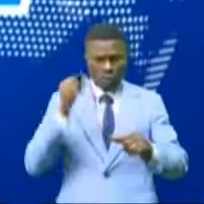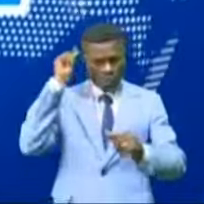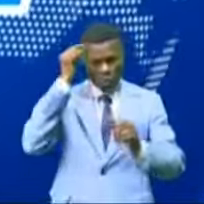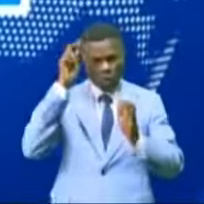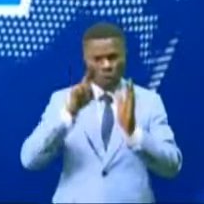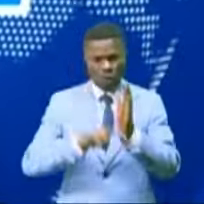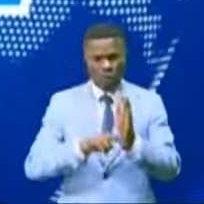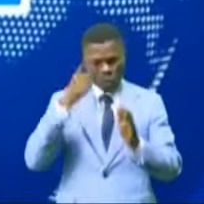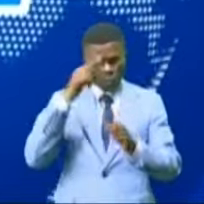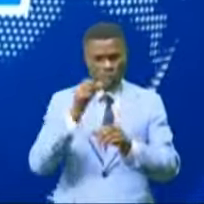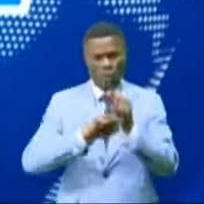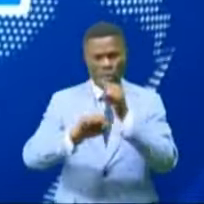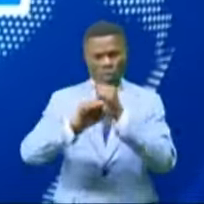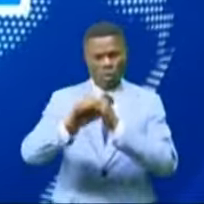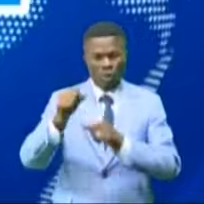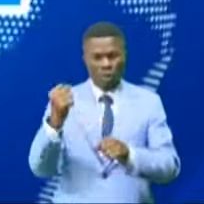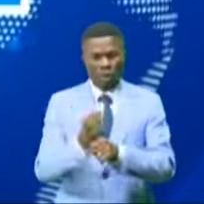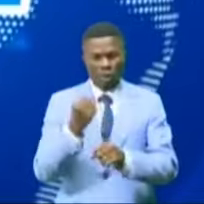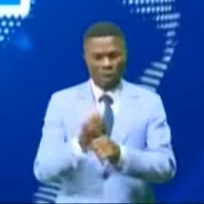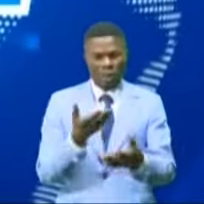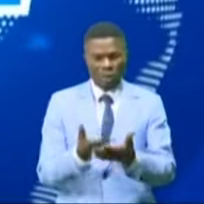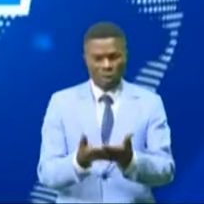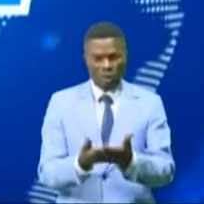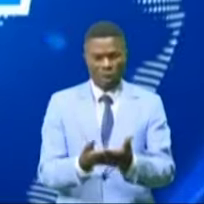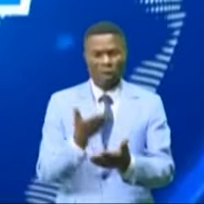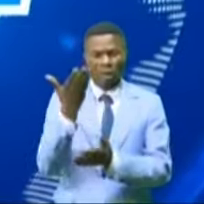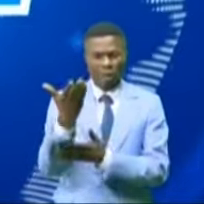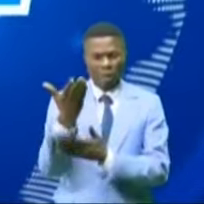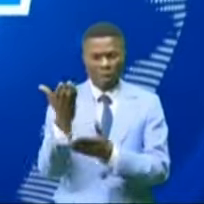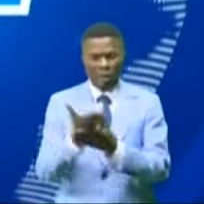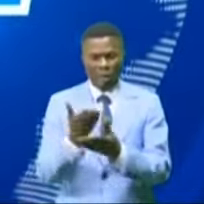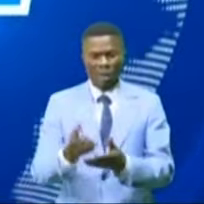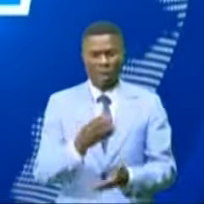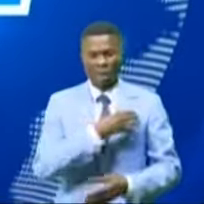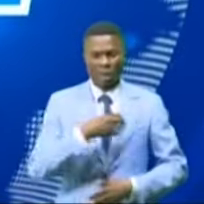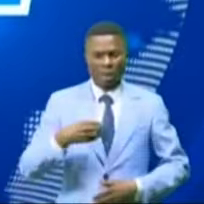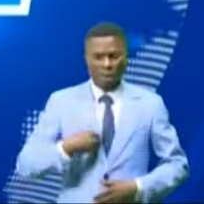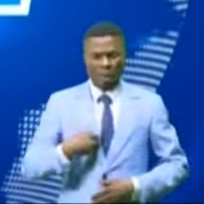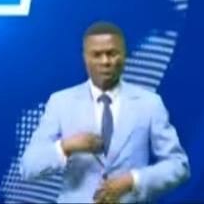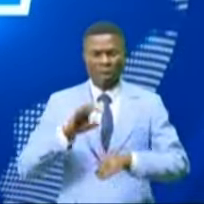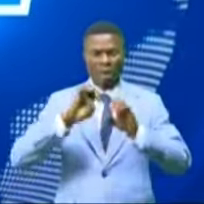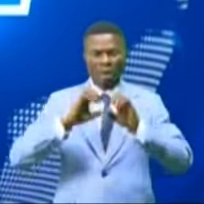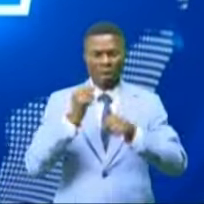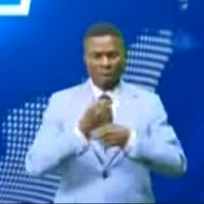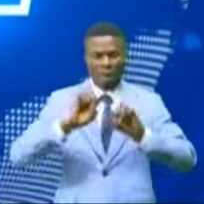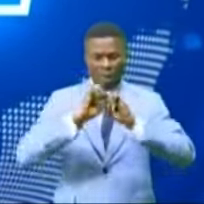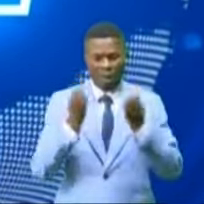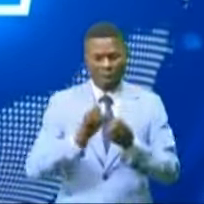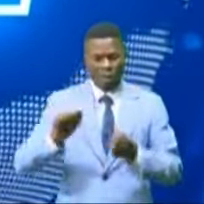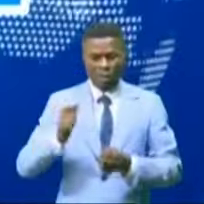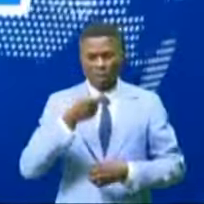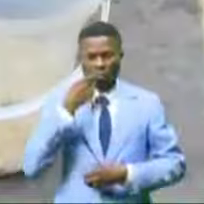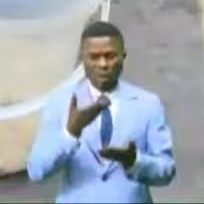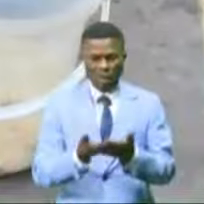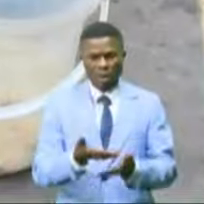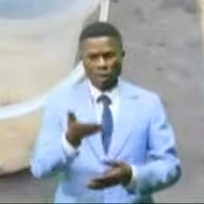gouvernement pour la promotion de leur business. C'est le plaidoyer mené par une femme entrepreneur, Lina Bologna Pimbi. Regardez.